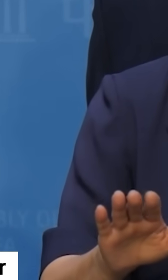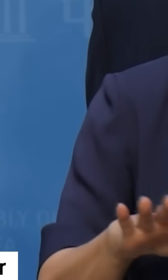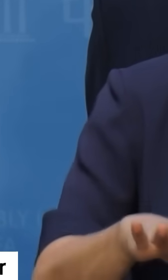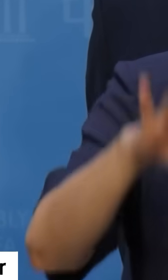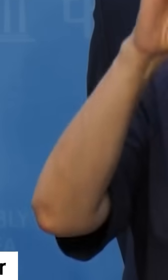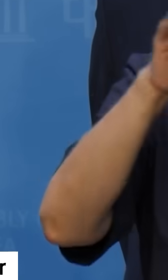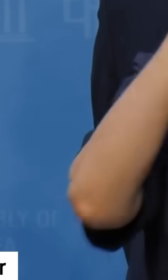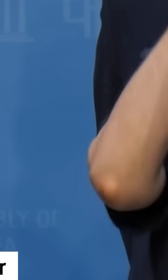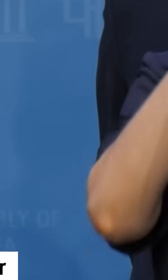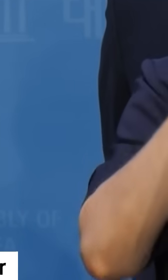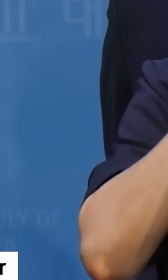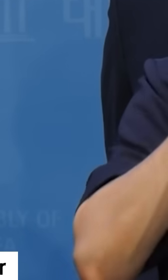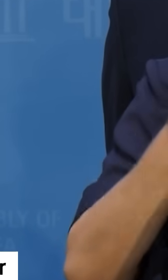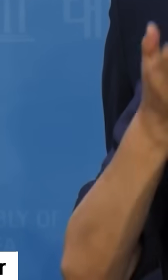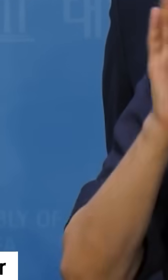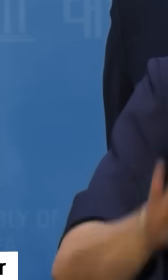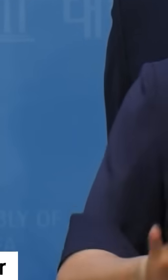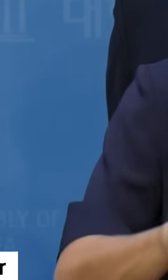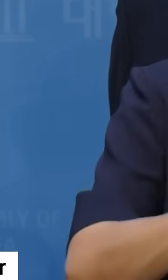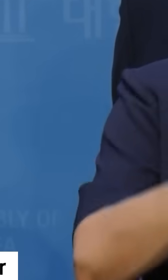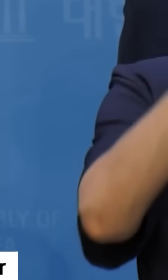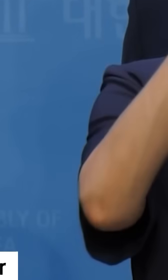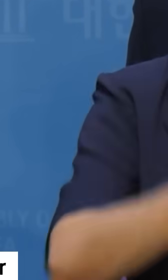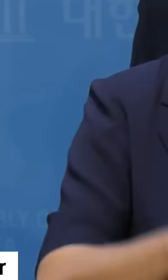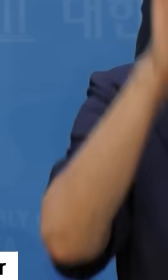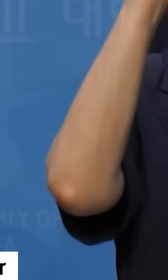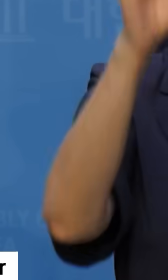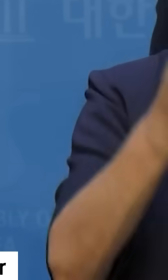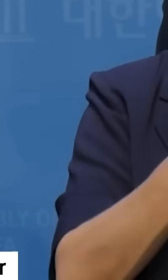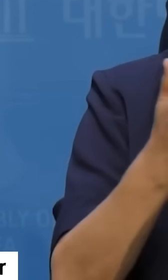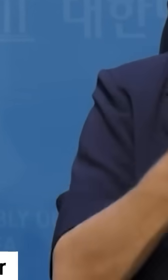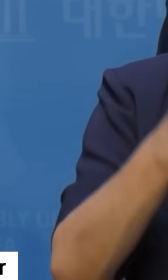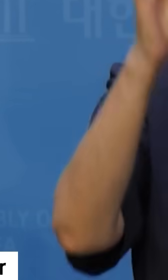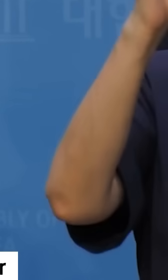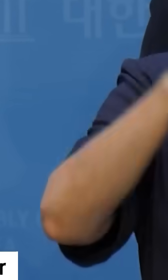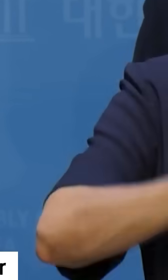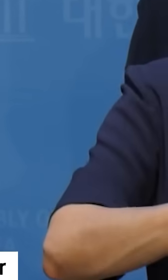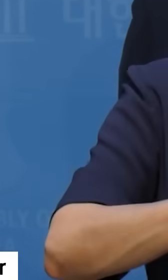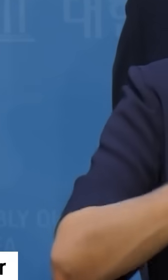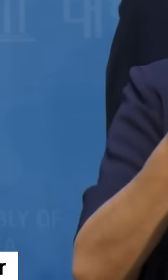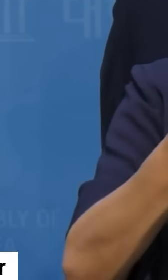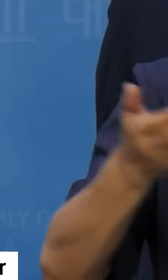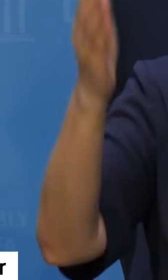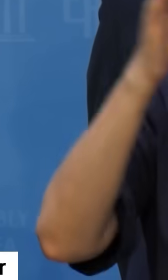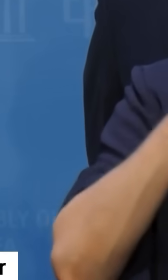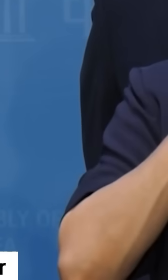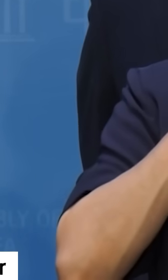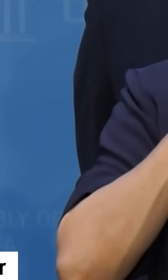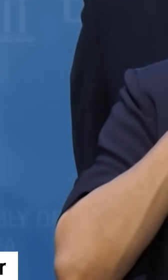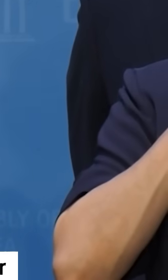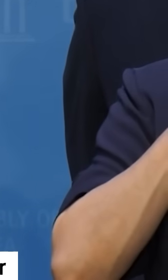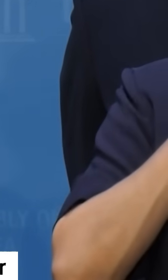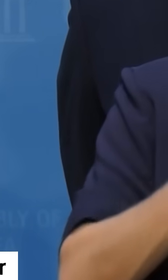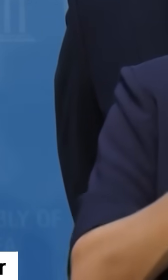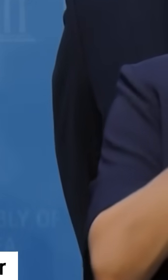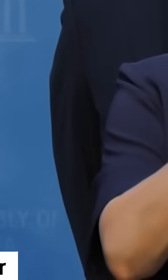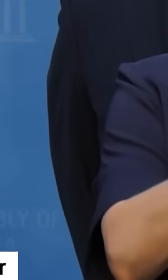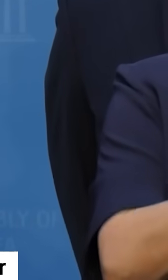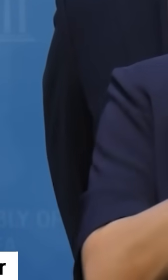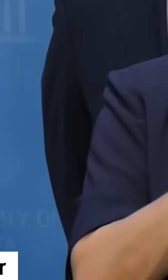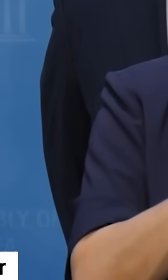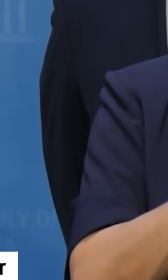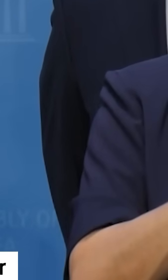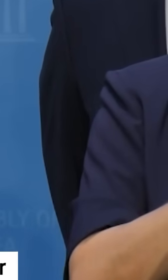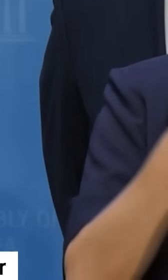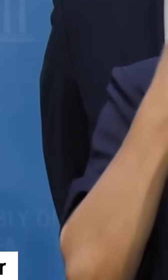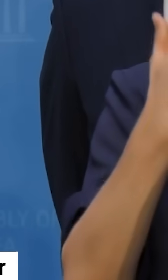처음에는 대단히 좋았습니다. 하지만 정작 발표하는 내용에는 금액 한도 상향만 있었을지 구매처에 대한 정확한